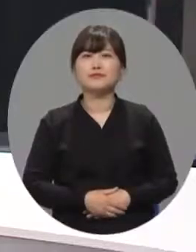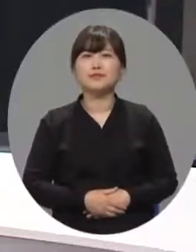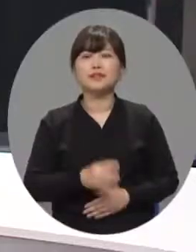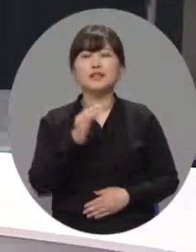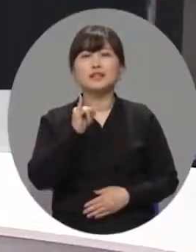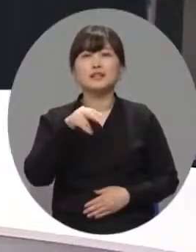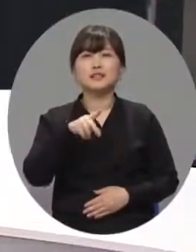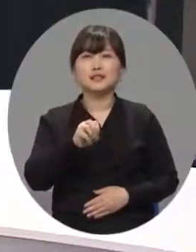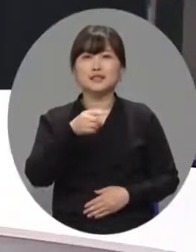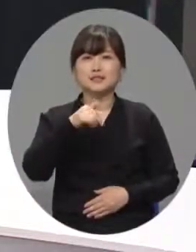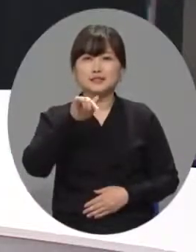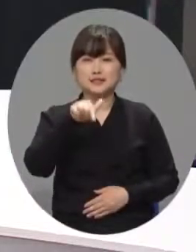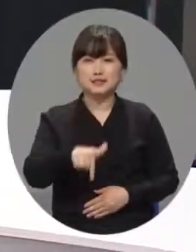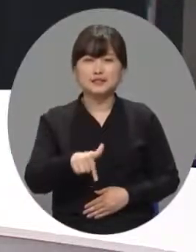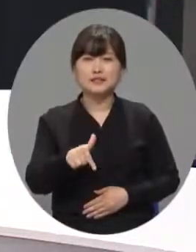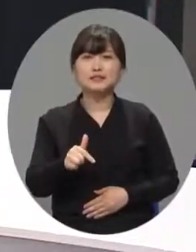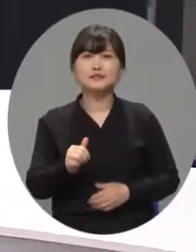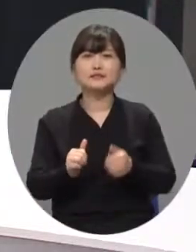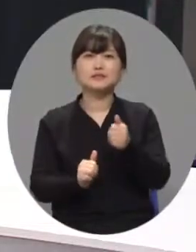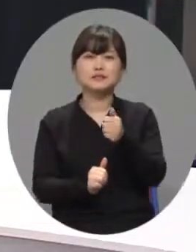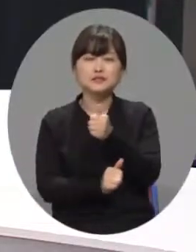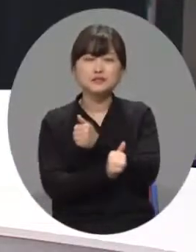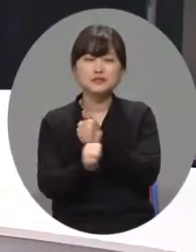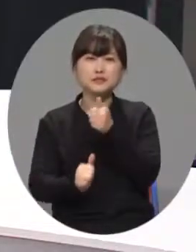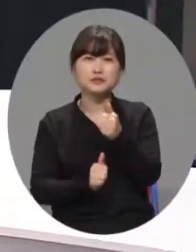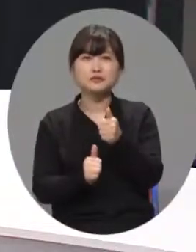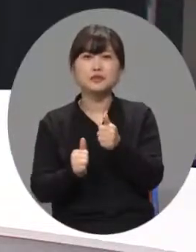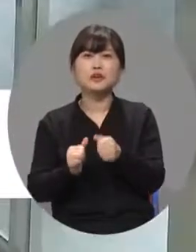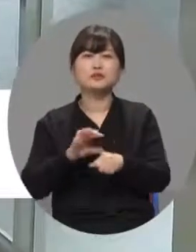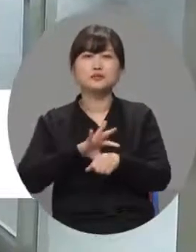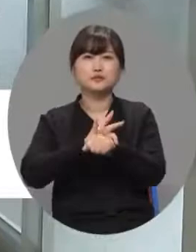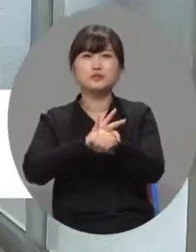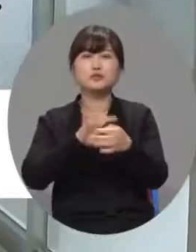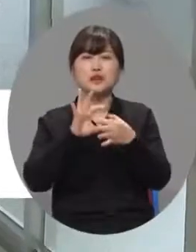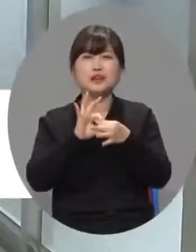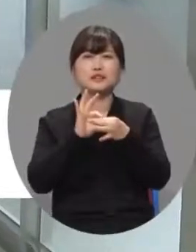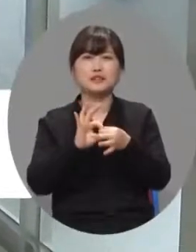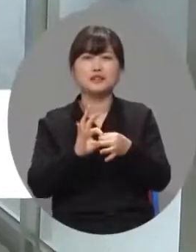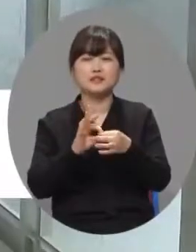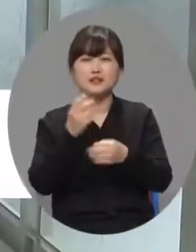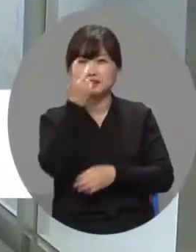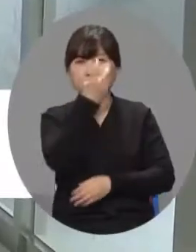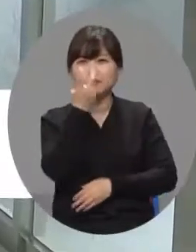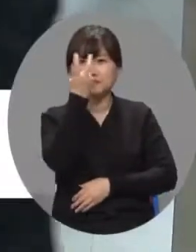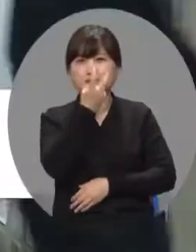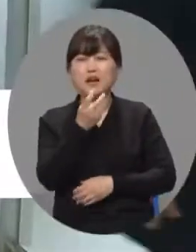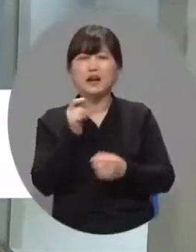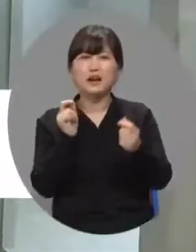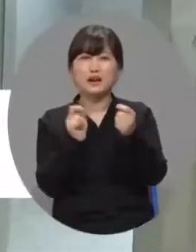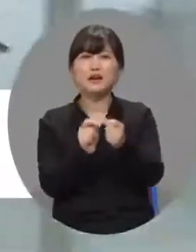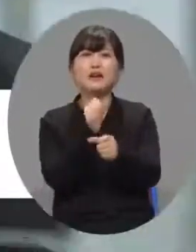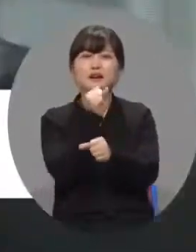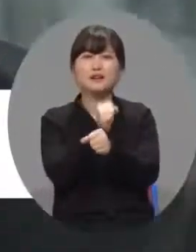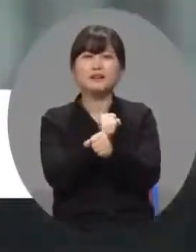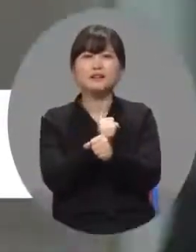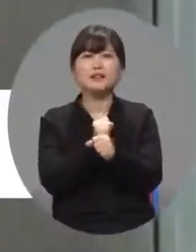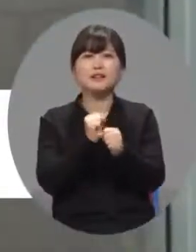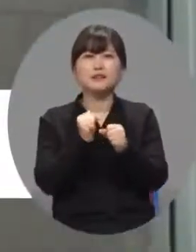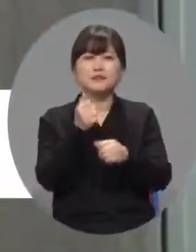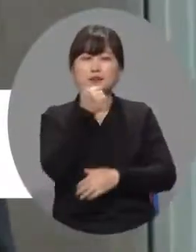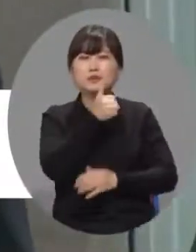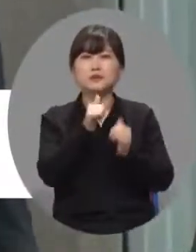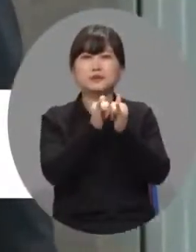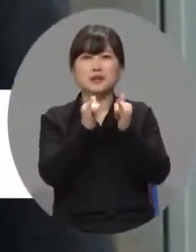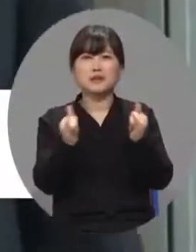이상직 의원에 구속 여부를 가를 실제 14 일정이 하루 앞으로 다가온 가운데 대규모 변호인단이 눈길을 끌고